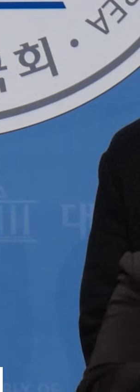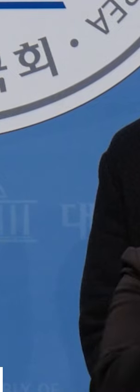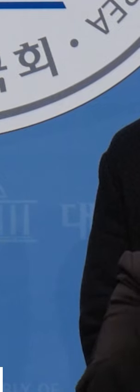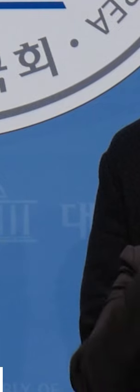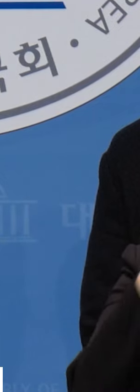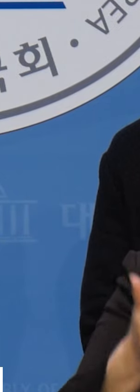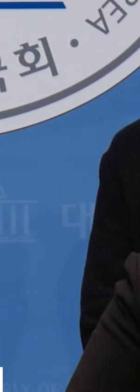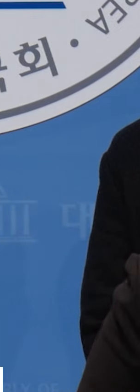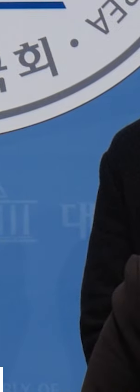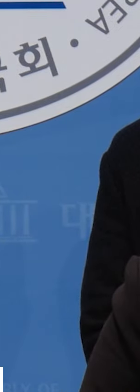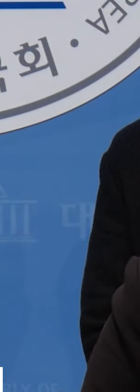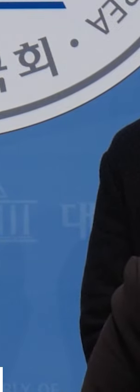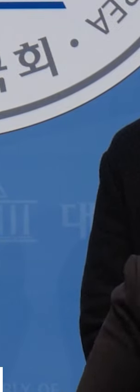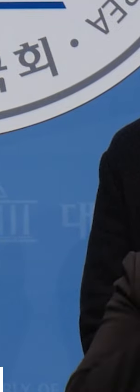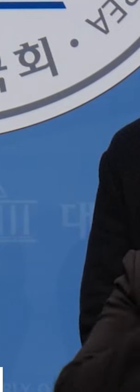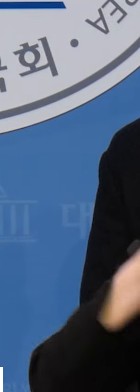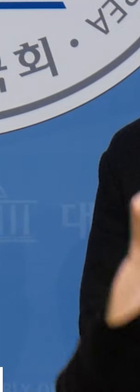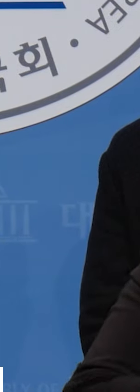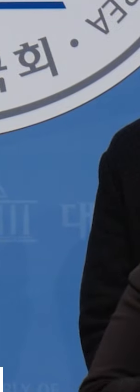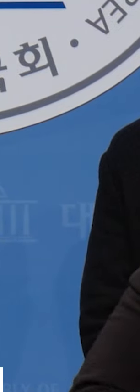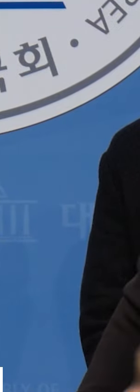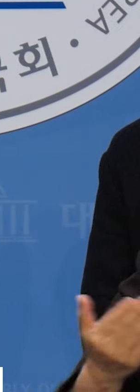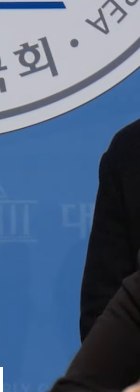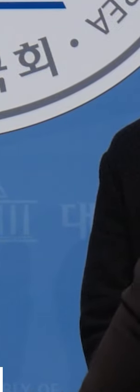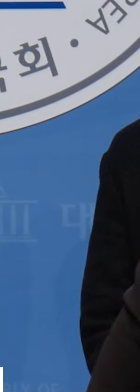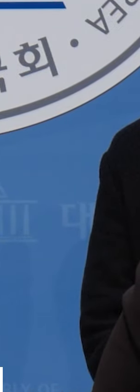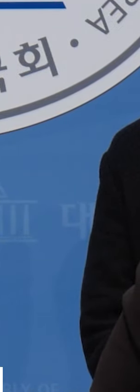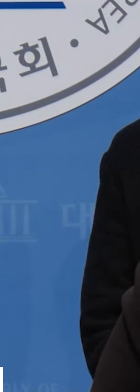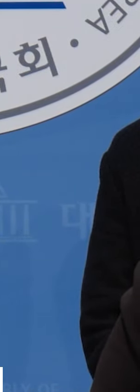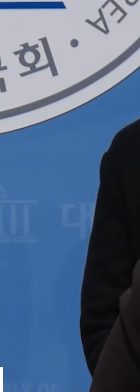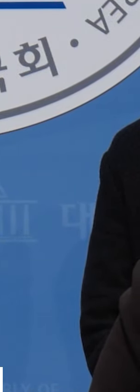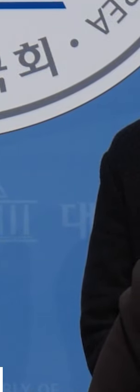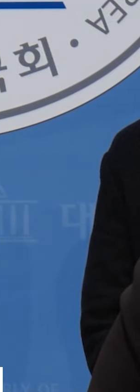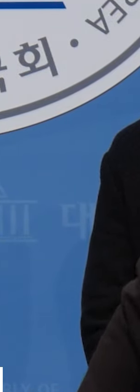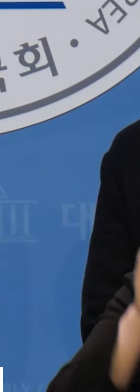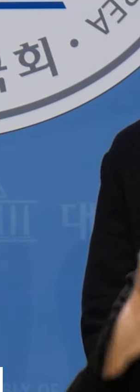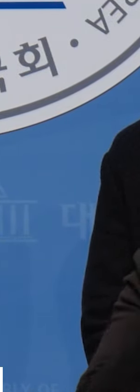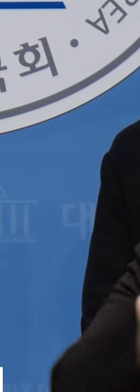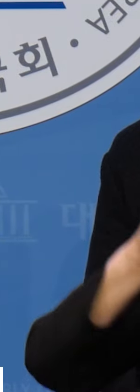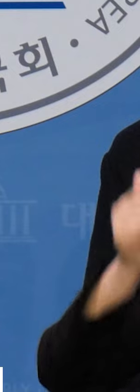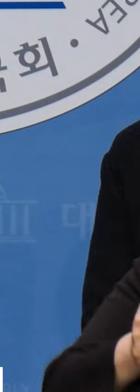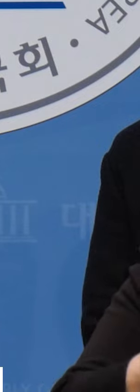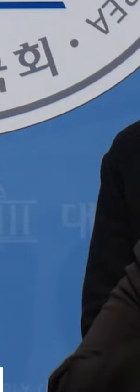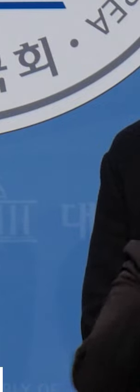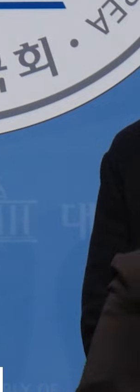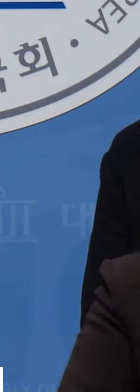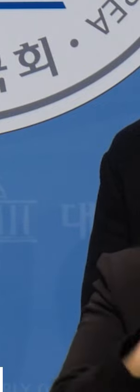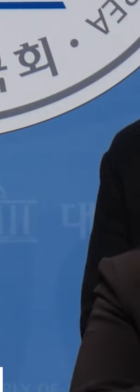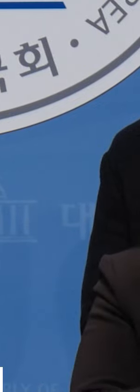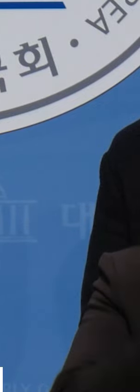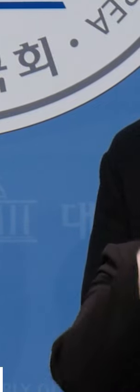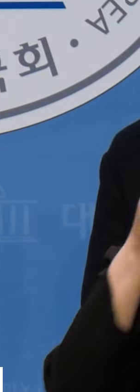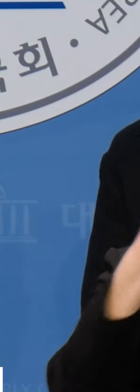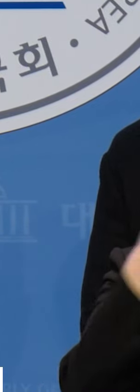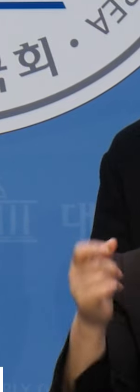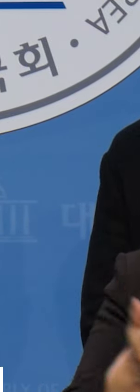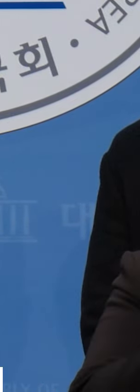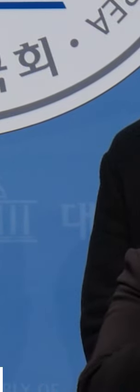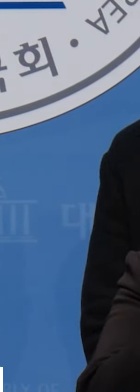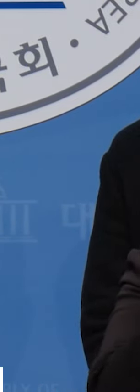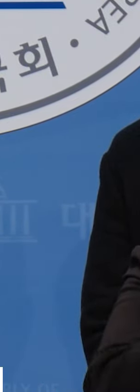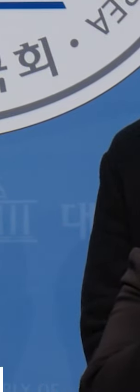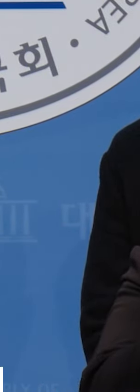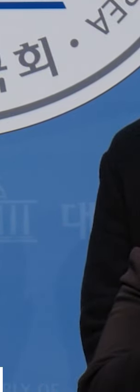없습니다. 정말 통탄할 노릇입니다. 오세훈 서울시장은 시대를 역행하는 이승만 기념관 추진 발언과